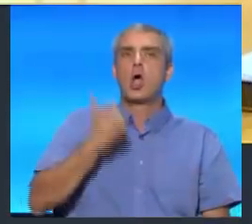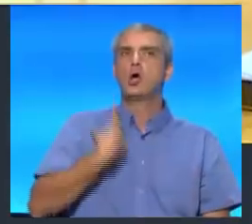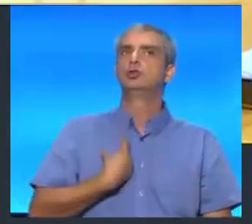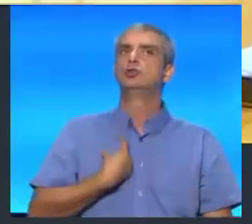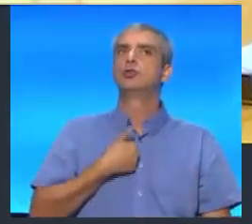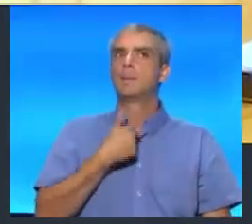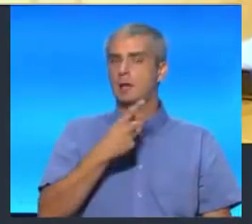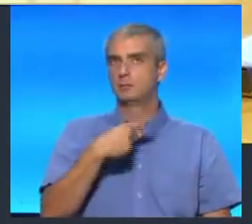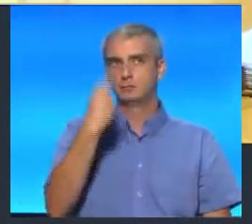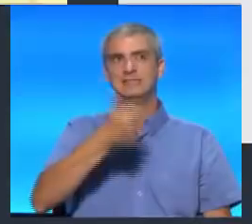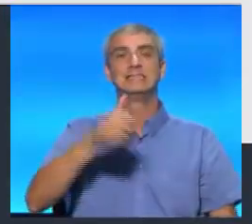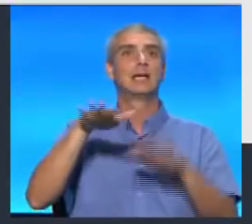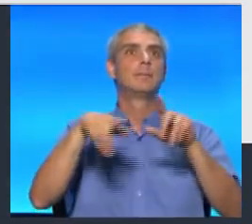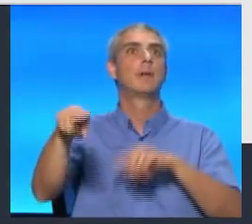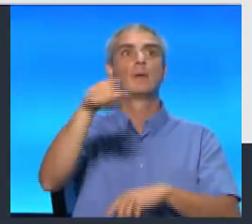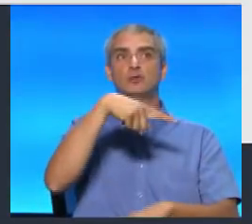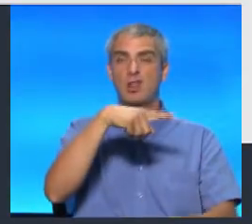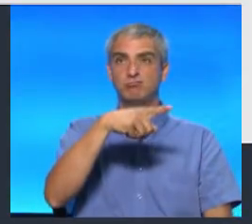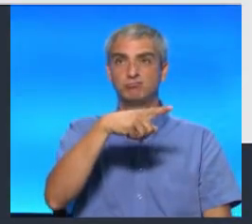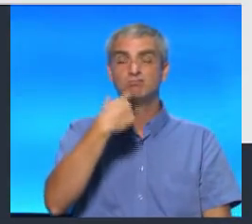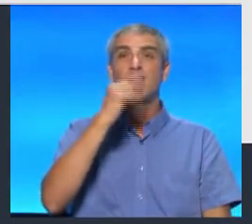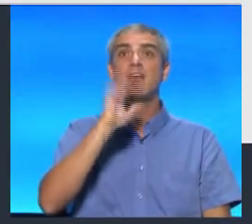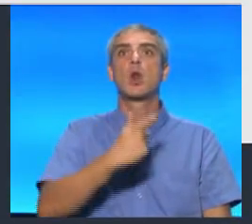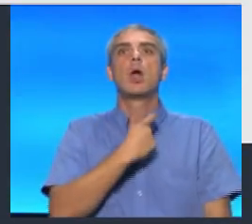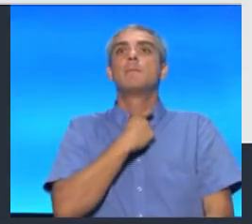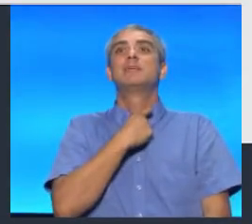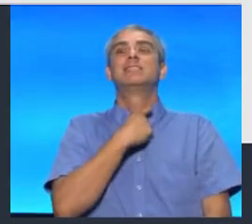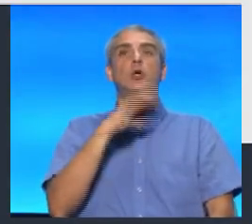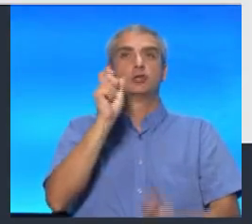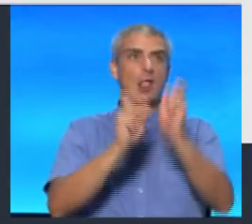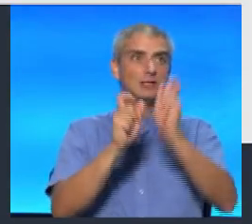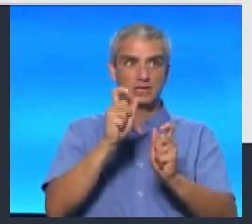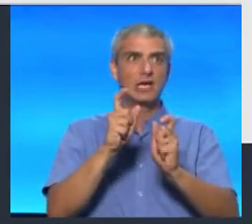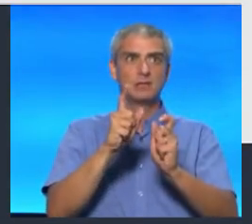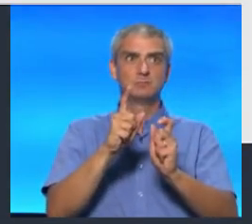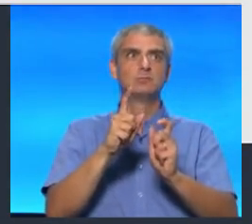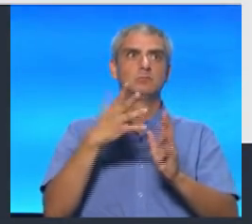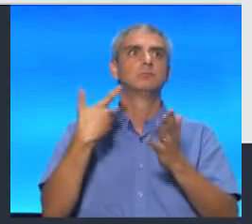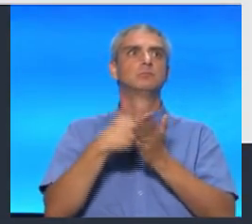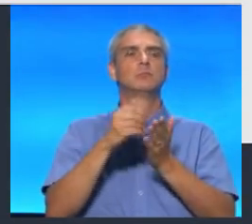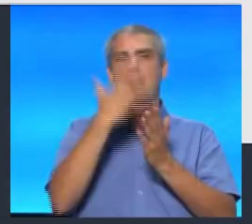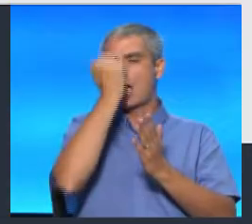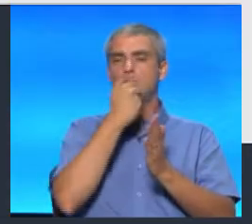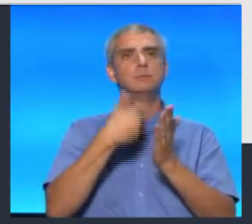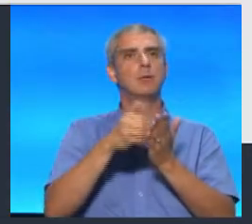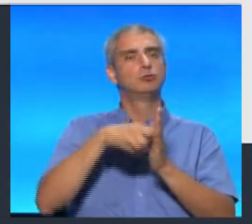ארגמן לשרי הממשלה, ולפיו למרות המצוקות האזרחיות, חמאס מוסיף להשקיע משאבים בהיערכות לסבב הלחימה הבא